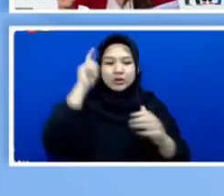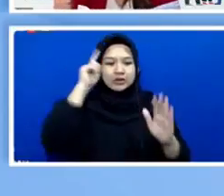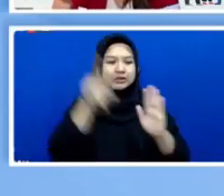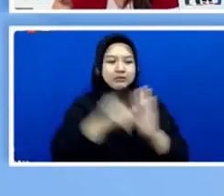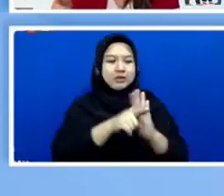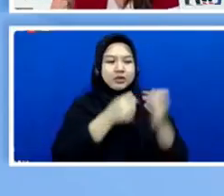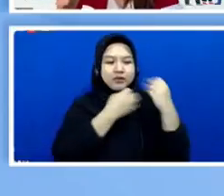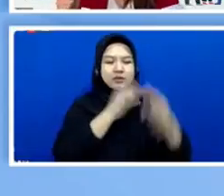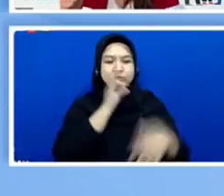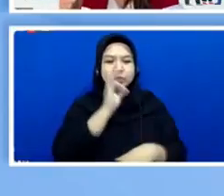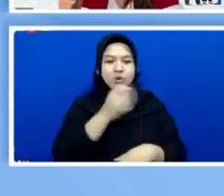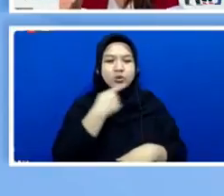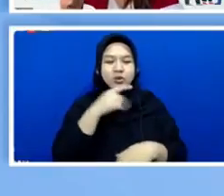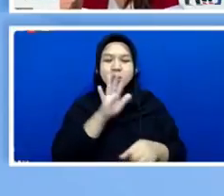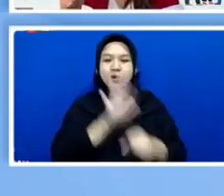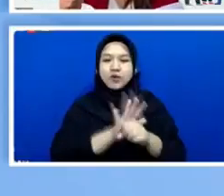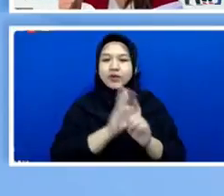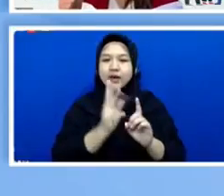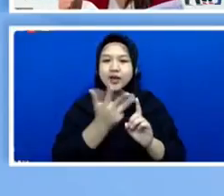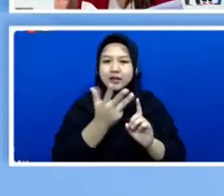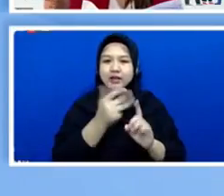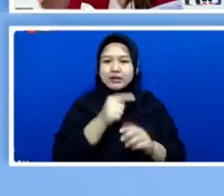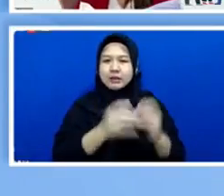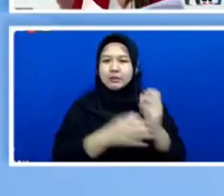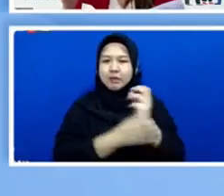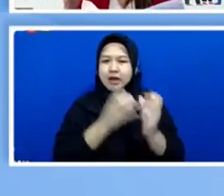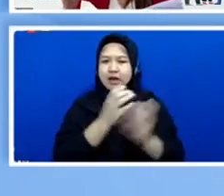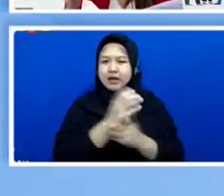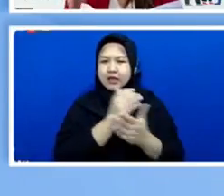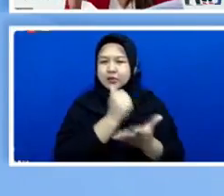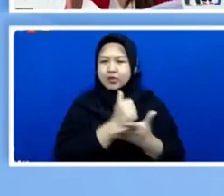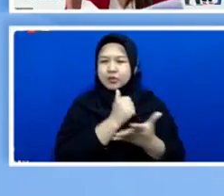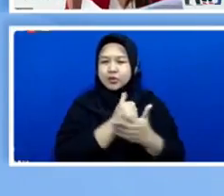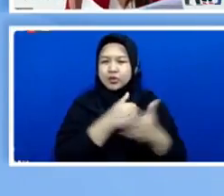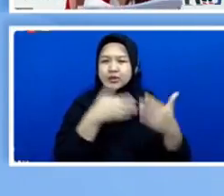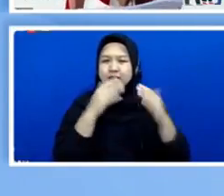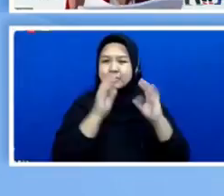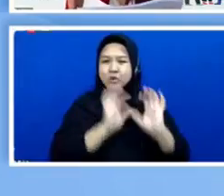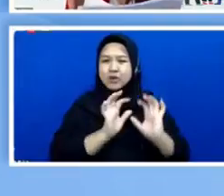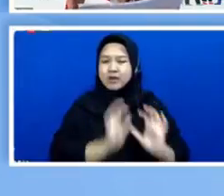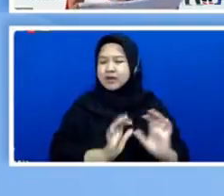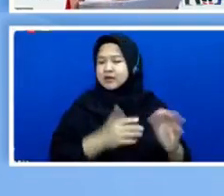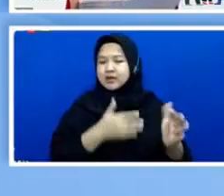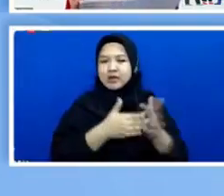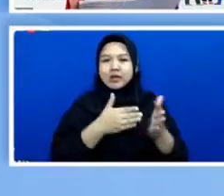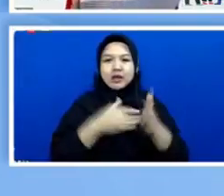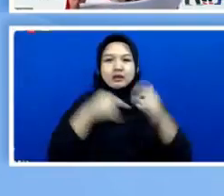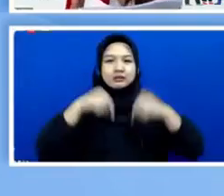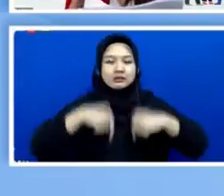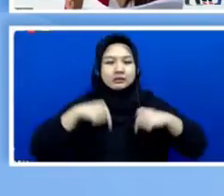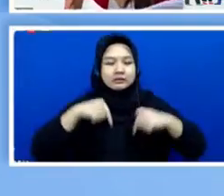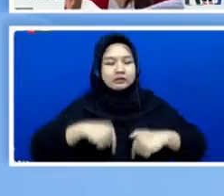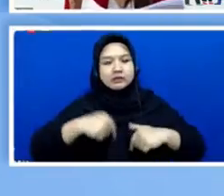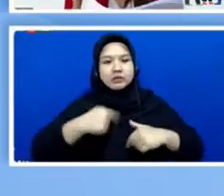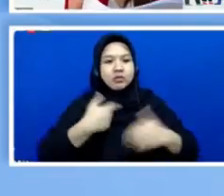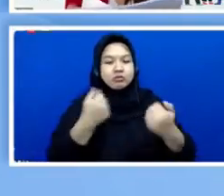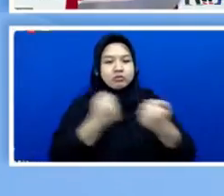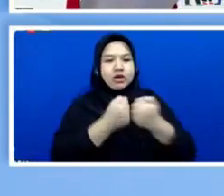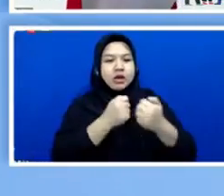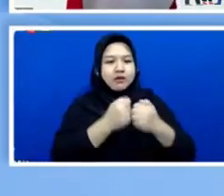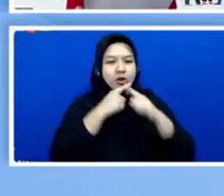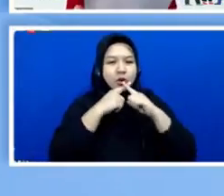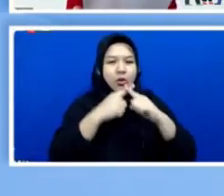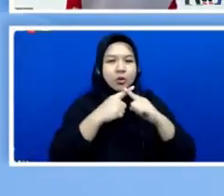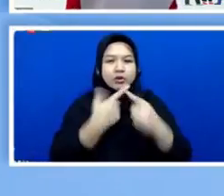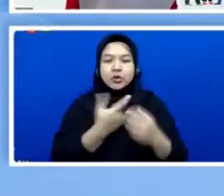seputar COVID-19. Ini adalah bahaya yang benar-benar tantangan luar biasa kita saat ini untuk dapat melawan hoax dan juga kabar